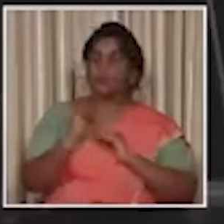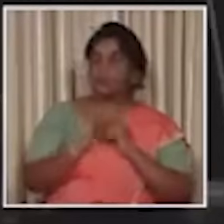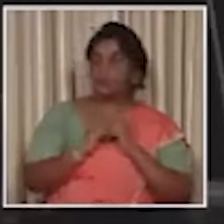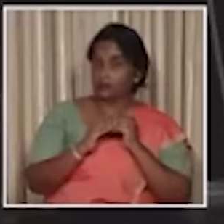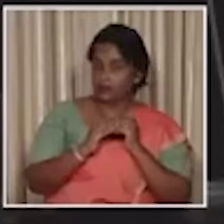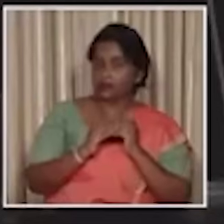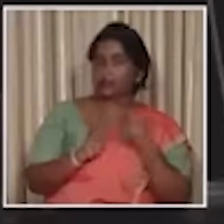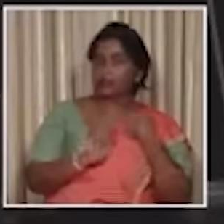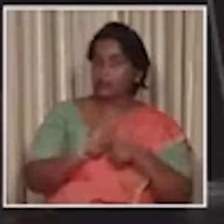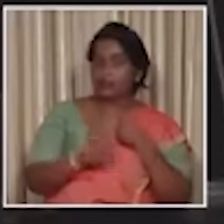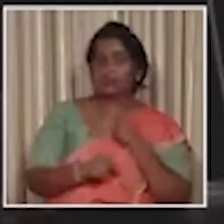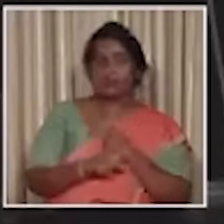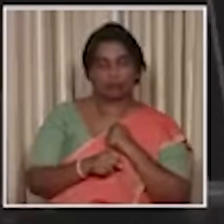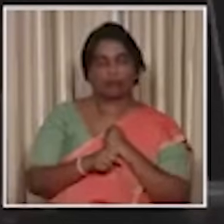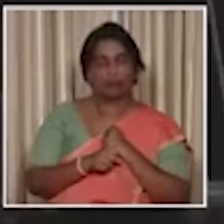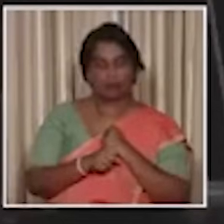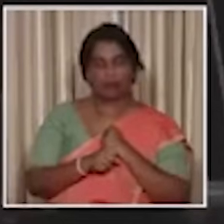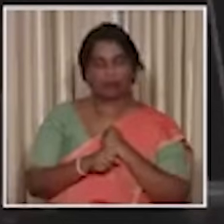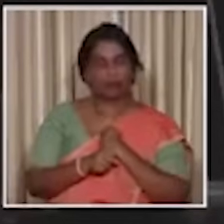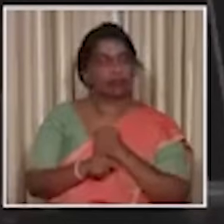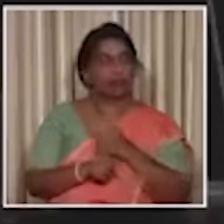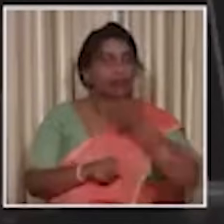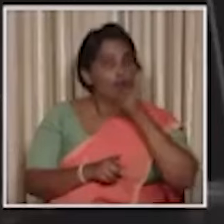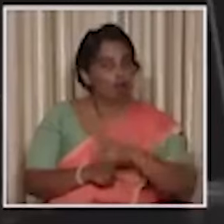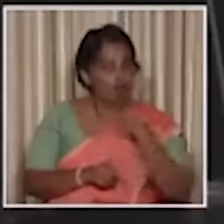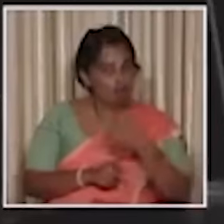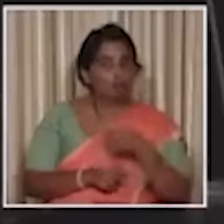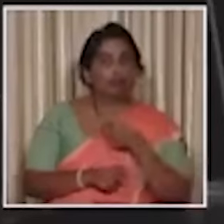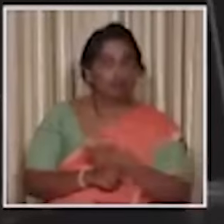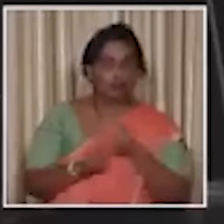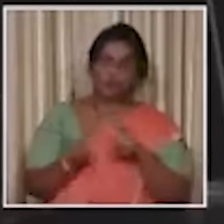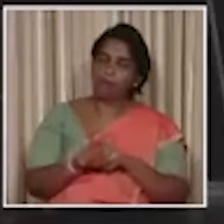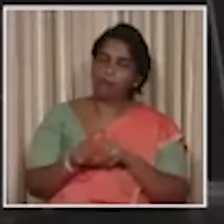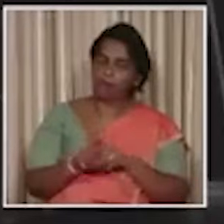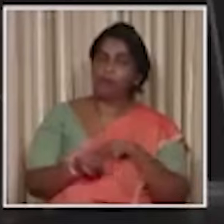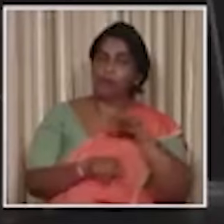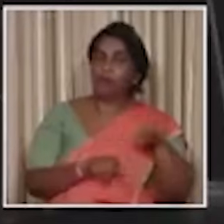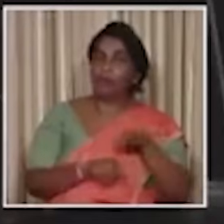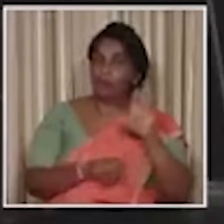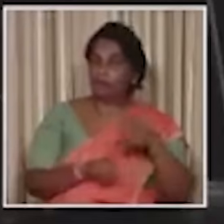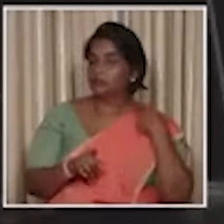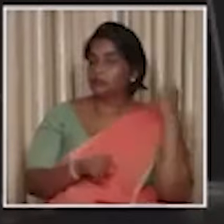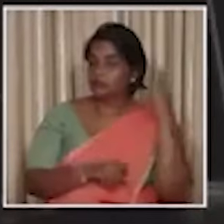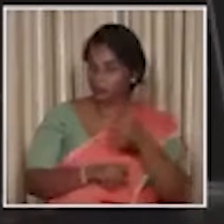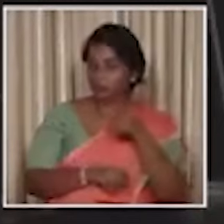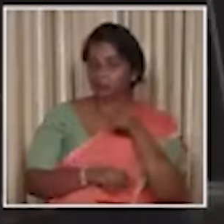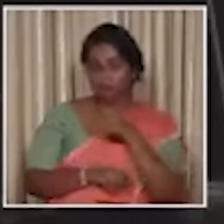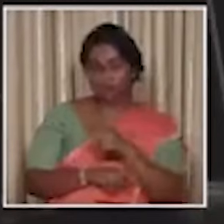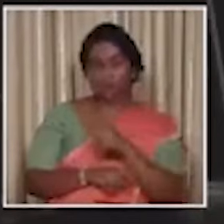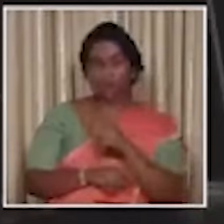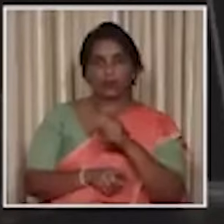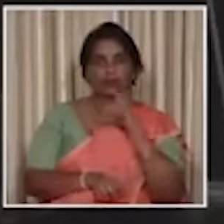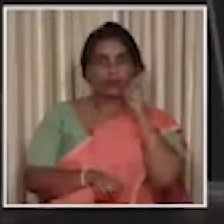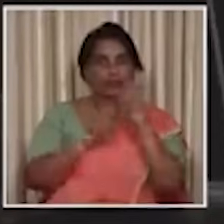சுரந்த தமது பிள்ளைகள் அவர்கள் விதைக்கப்பட்ட விளை நிலங்களான துயிலும் இல்லங்களுக்கு சென்று நினைவேந்தும் உரிமையை